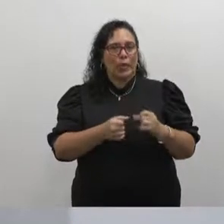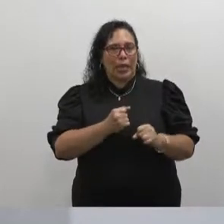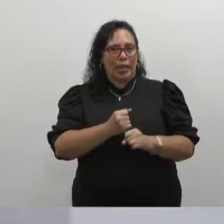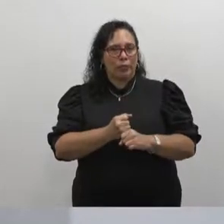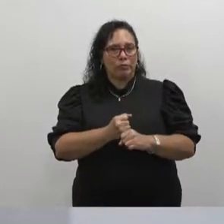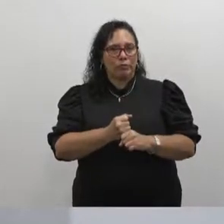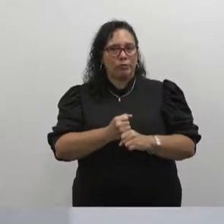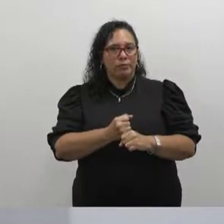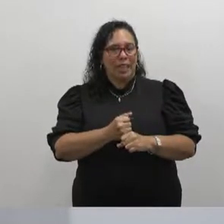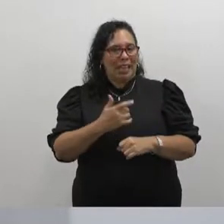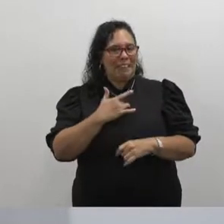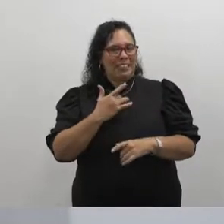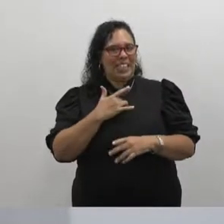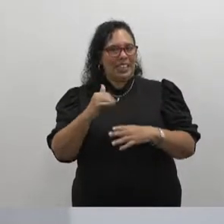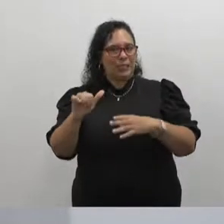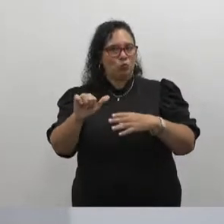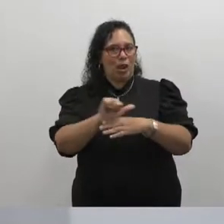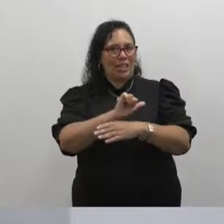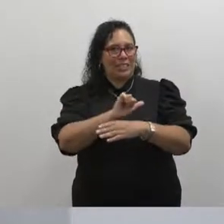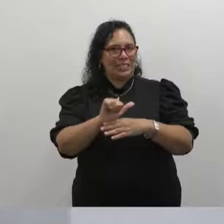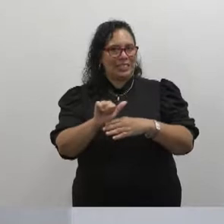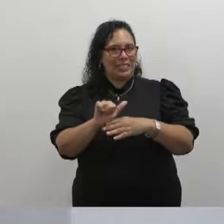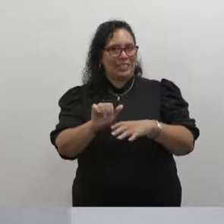thưa lọ chỉ môn hai chỉ biết xét không